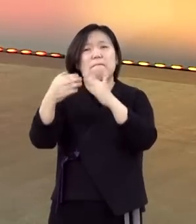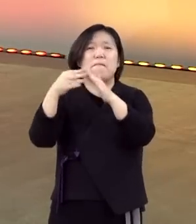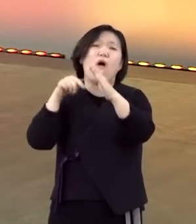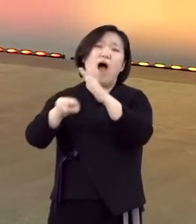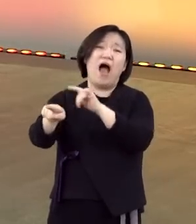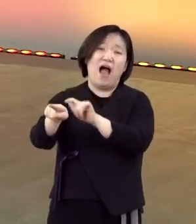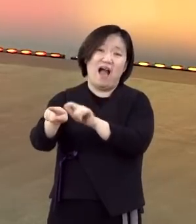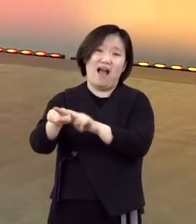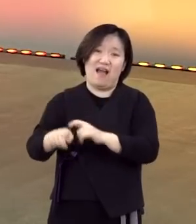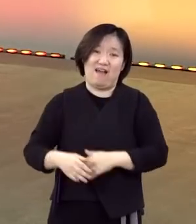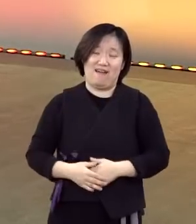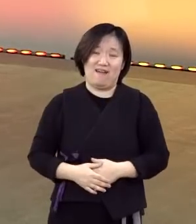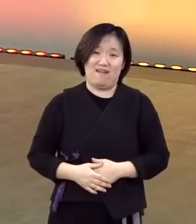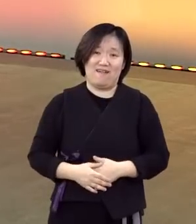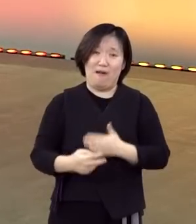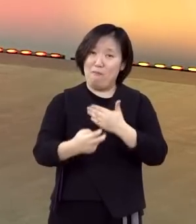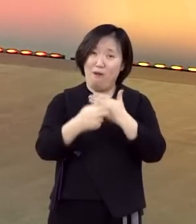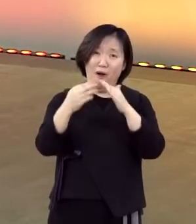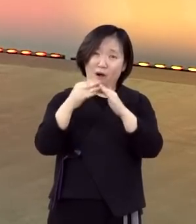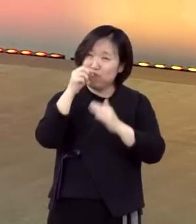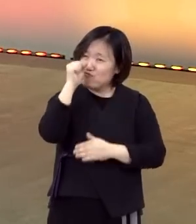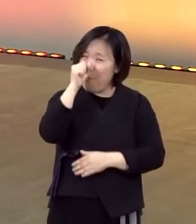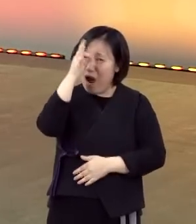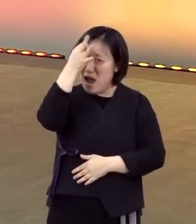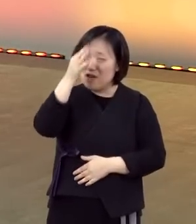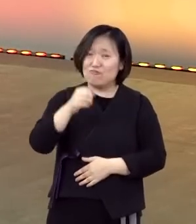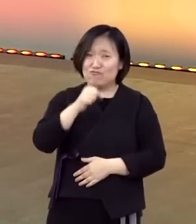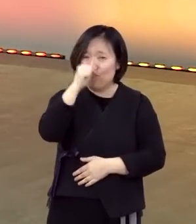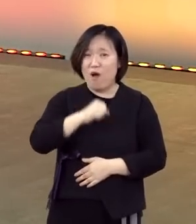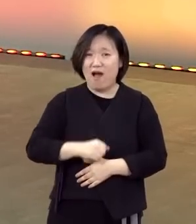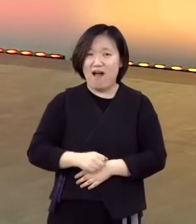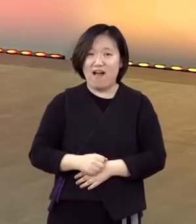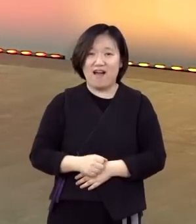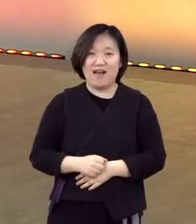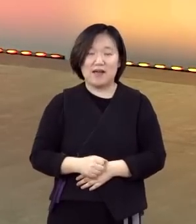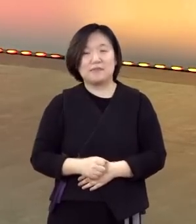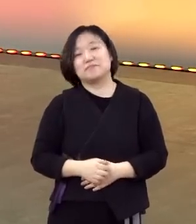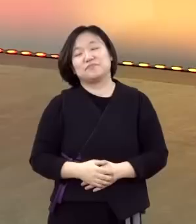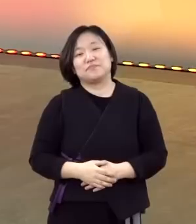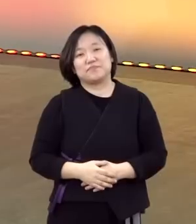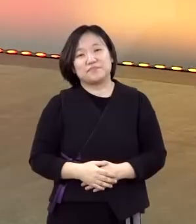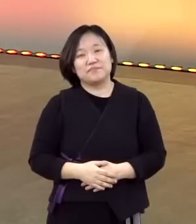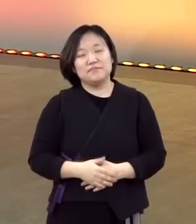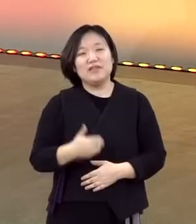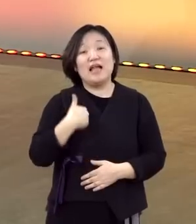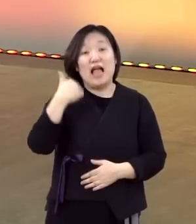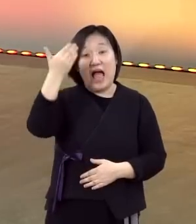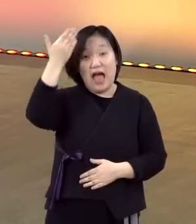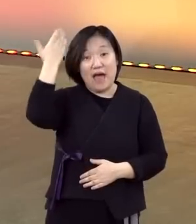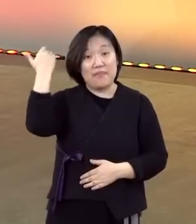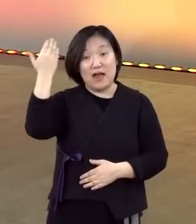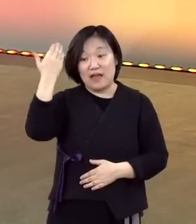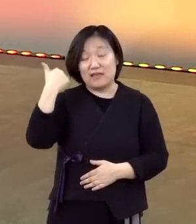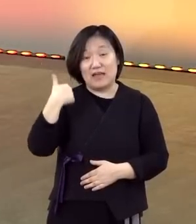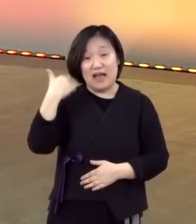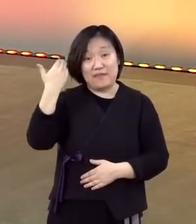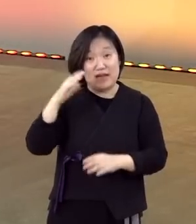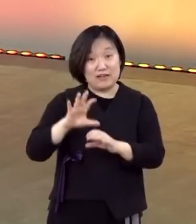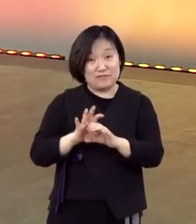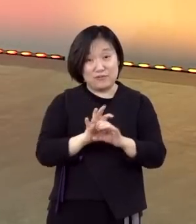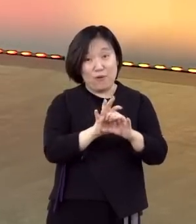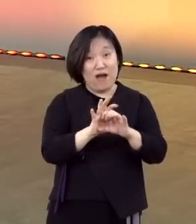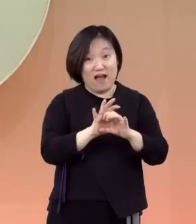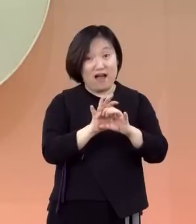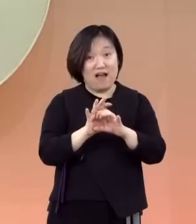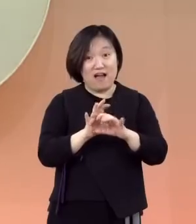.아,요즘병원들은정말 좋네요.병원에가는것이 가장좋은방법입니다.사실저는 오래전에코로나19에감염